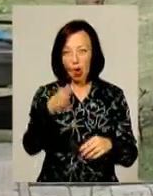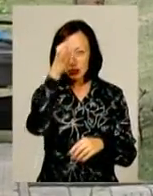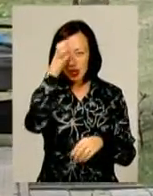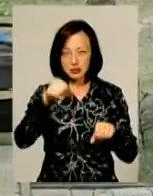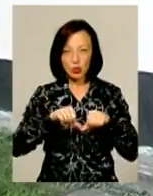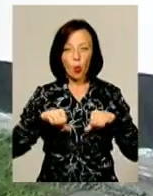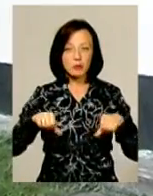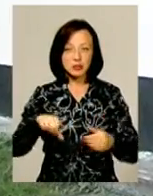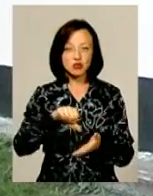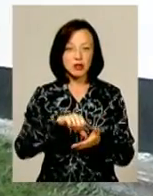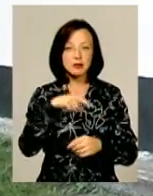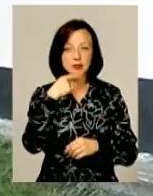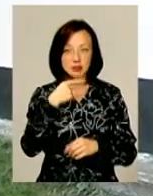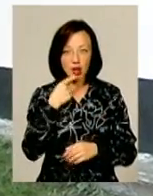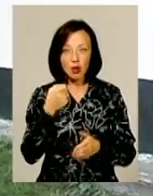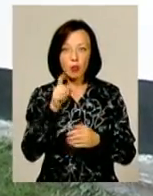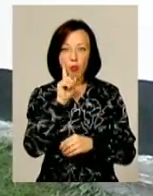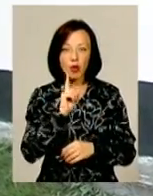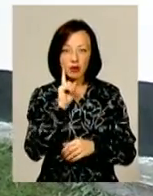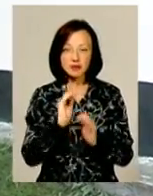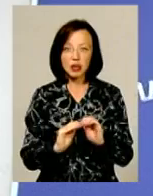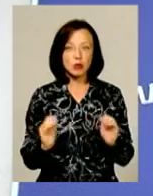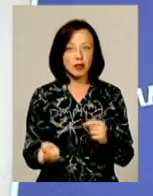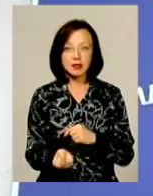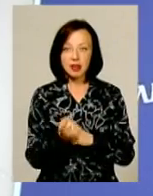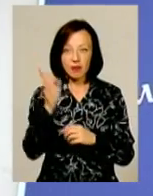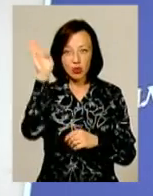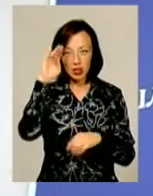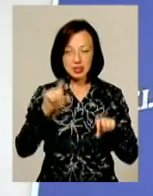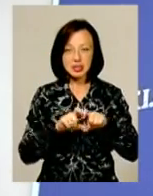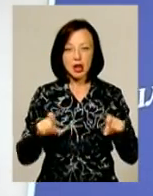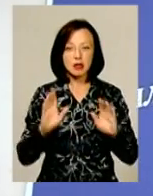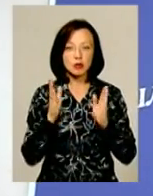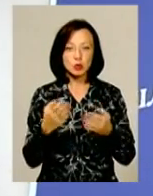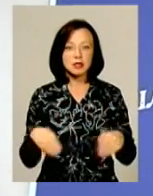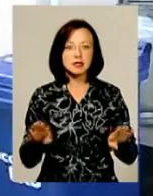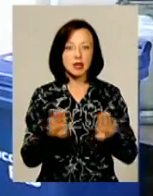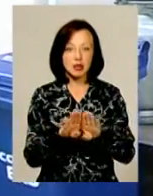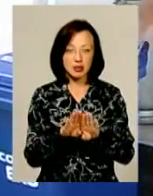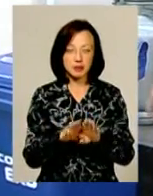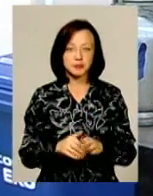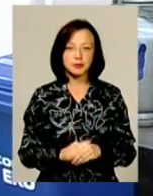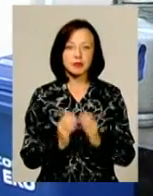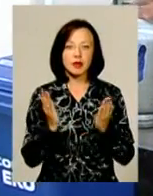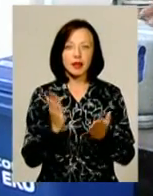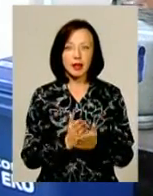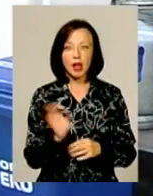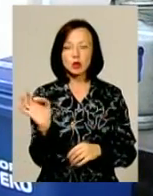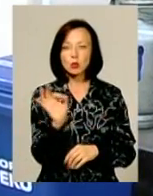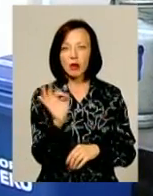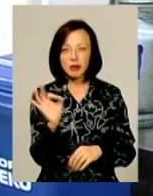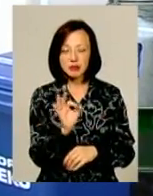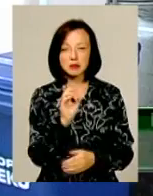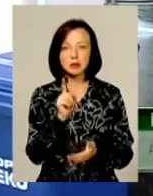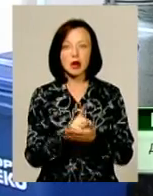комісія, члени якої запевнили, допоки в садочку не з'явиться вода, заклад буде закритий. В садику є туалети, є вода, повинна